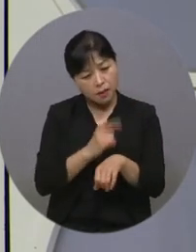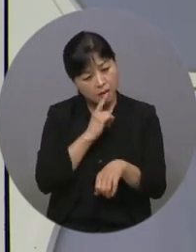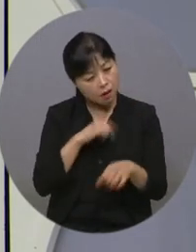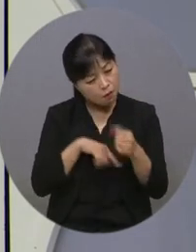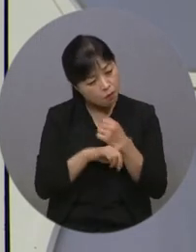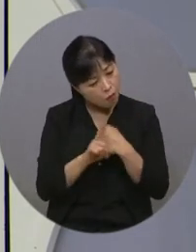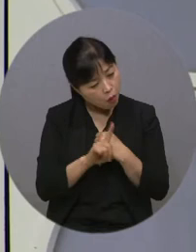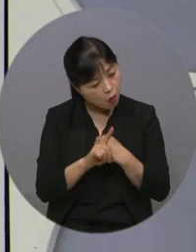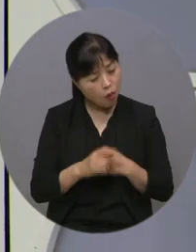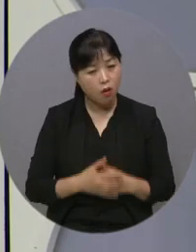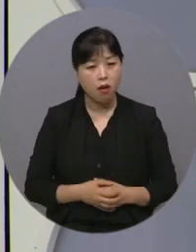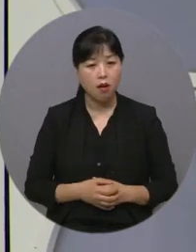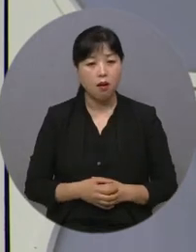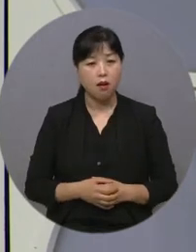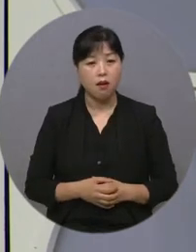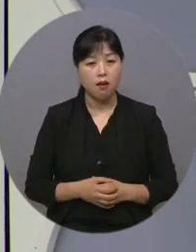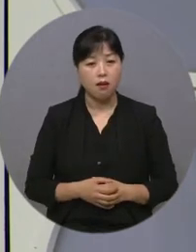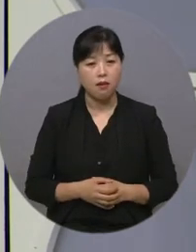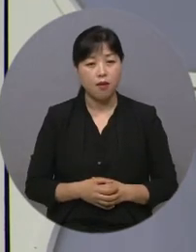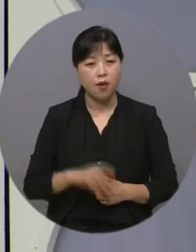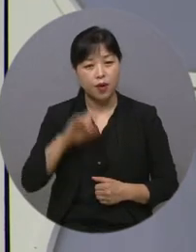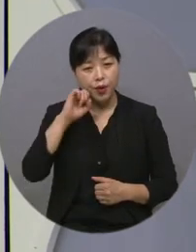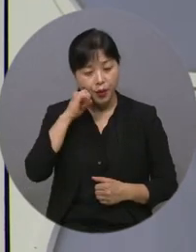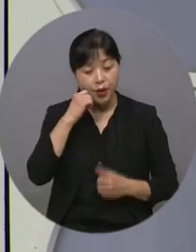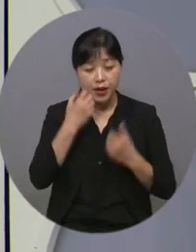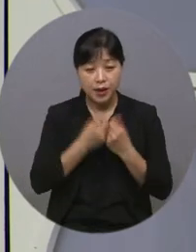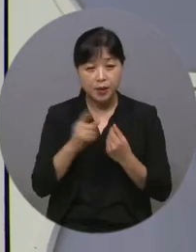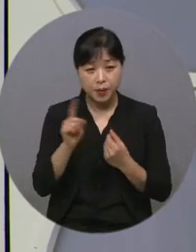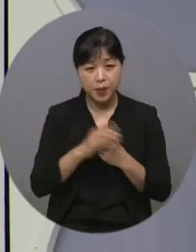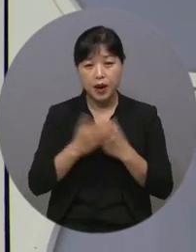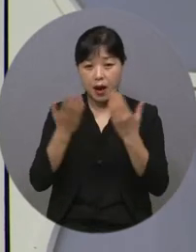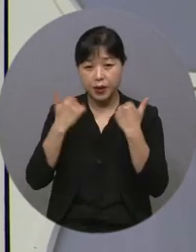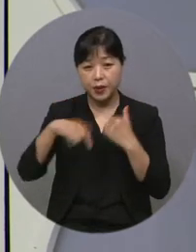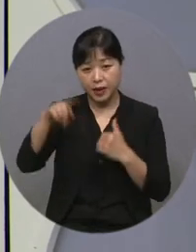어려운 점을 학교에 갔다 와서